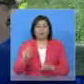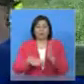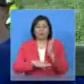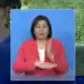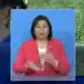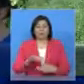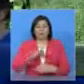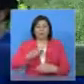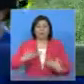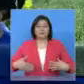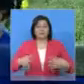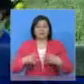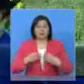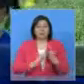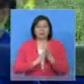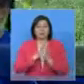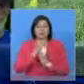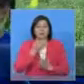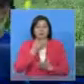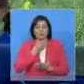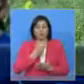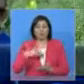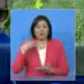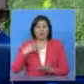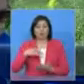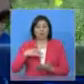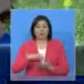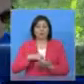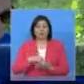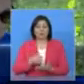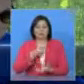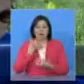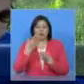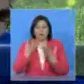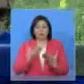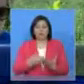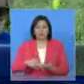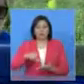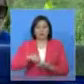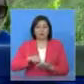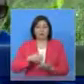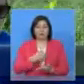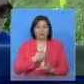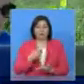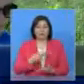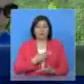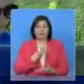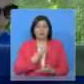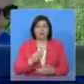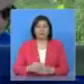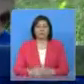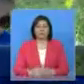бізден семьямыздан өсіп көркейсін, ол да бір Ақтөбенің көркеюіне қандай да бір кішкентай болса да үлесімізді қосайық деп шештік.